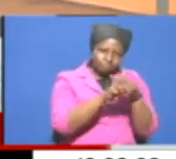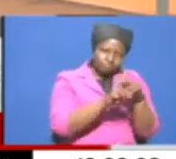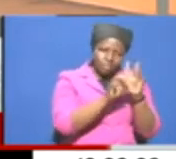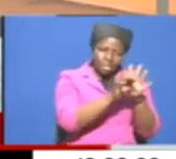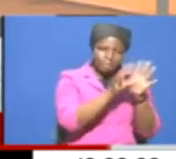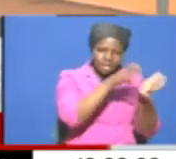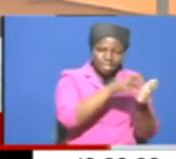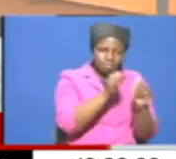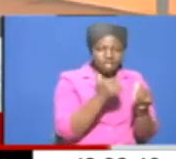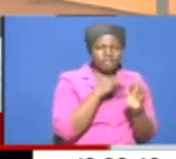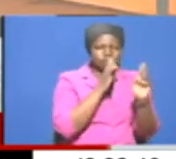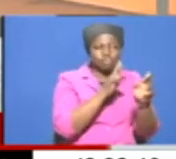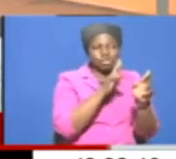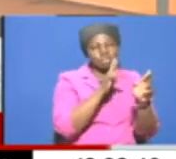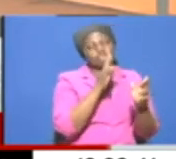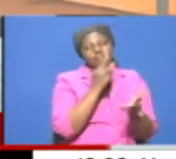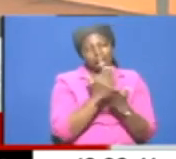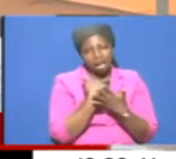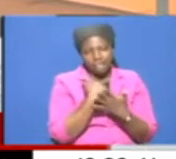kuna ukame, wale